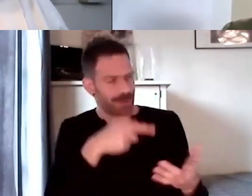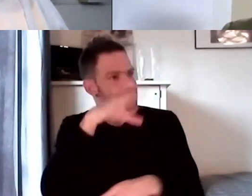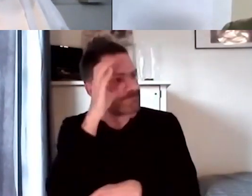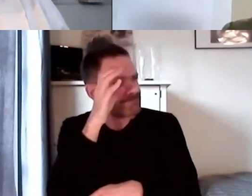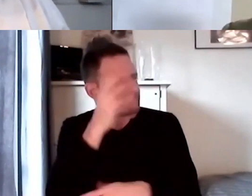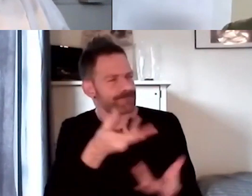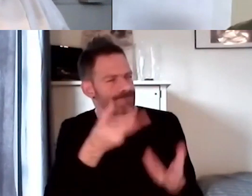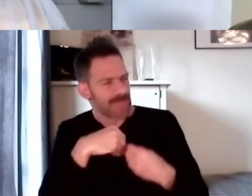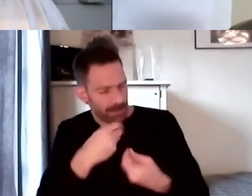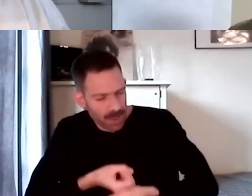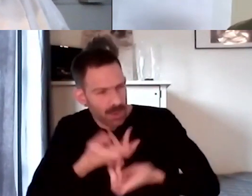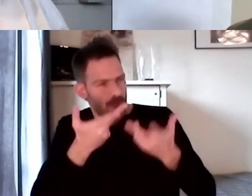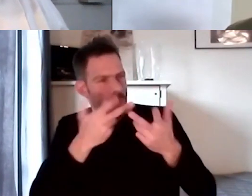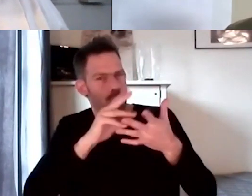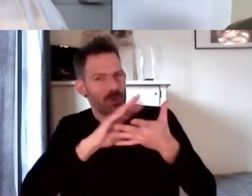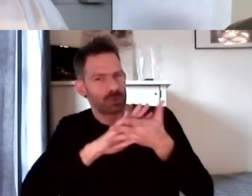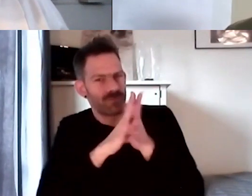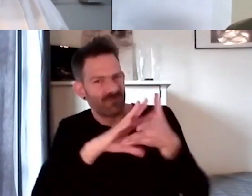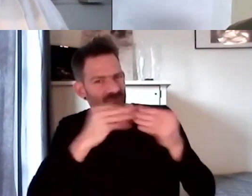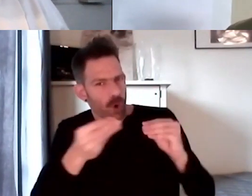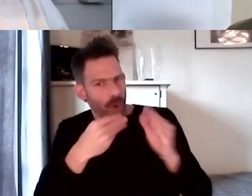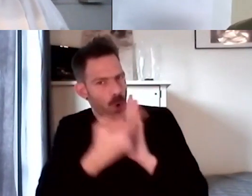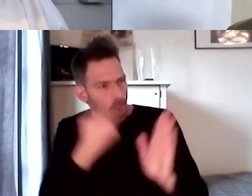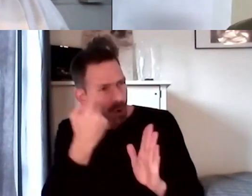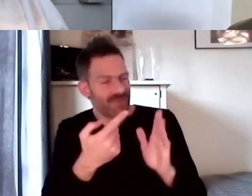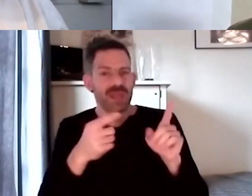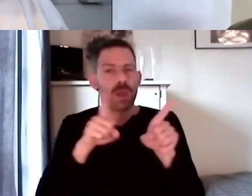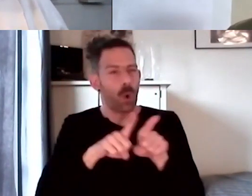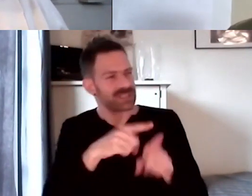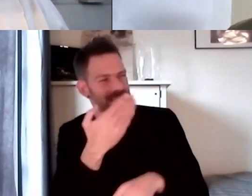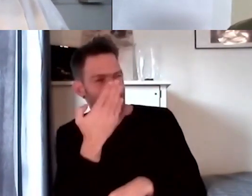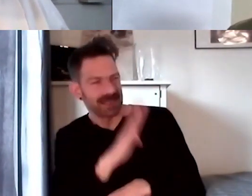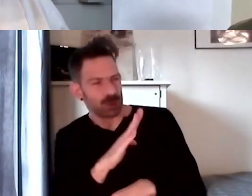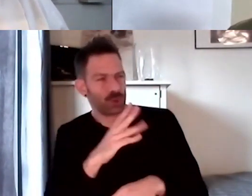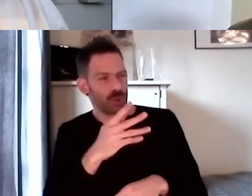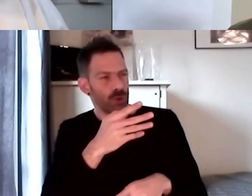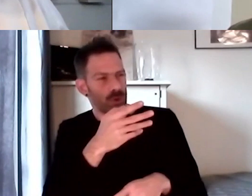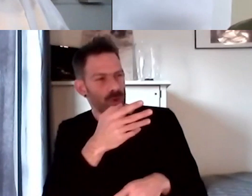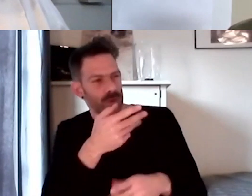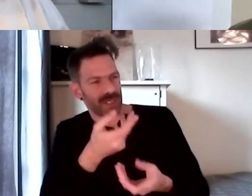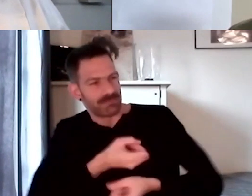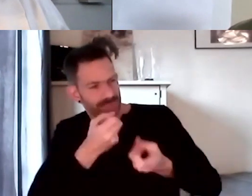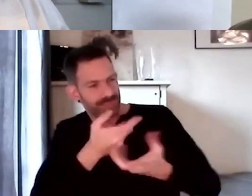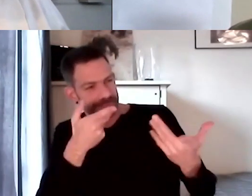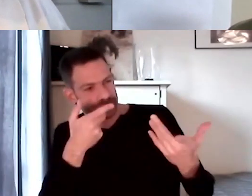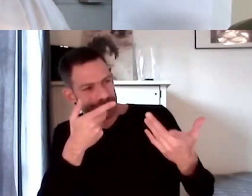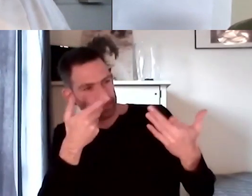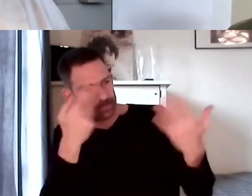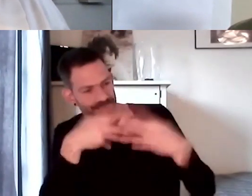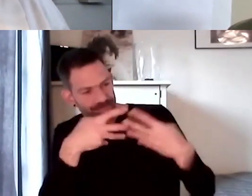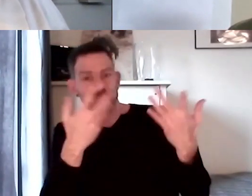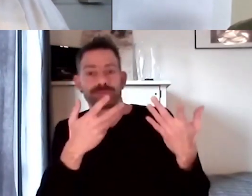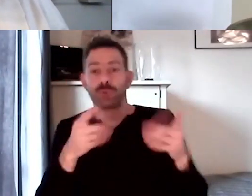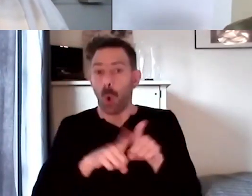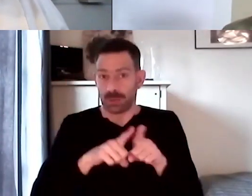parole, on met en adéquation le verbal et l'attitude, on est empathique, on s'abstient de